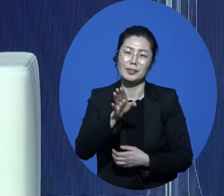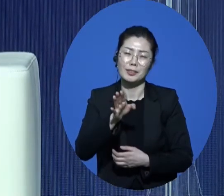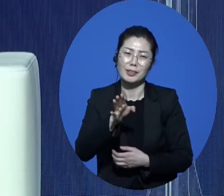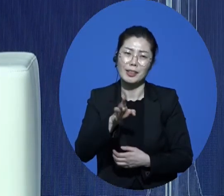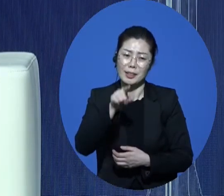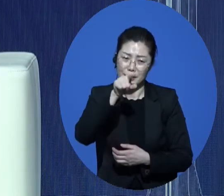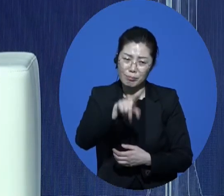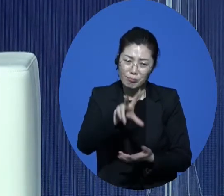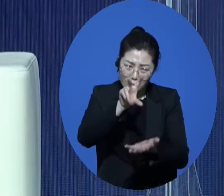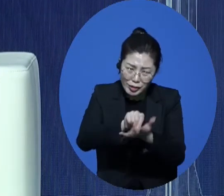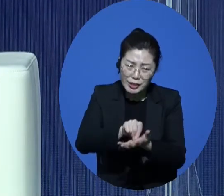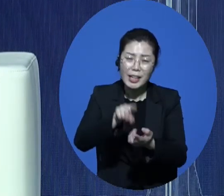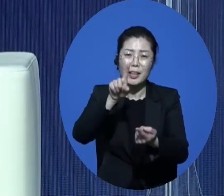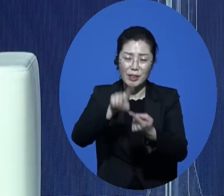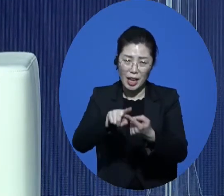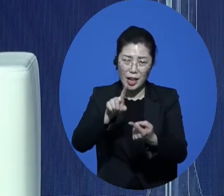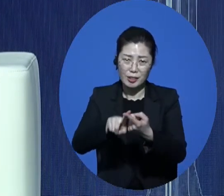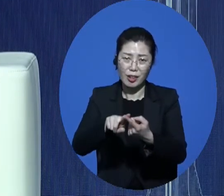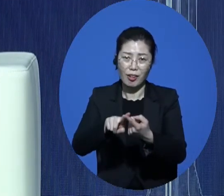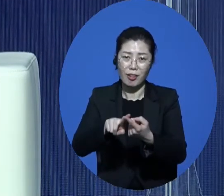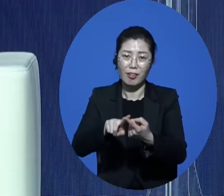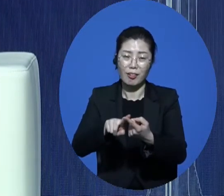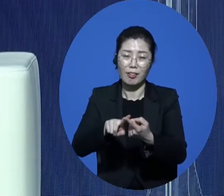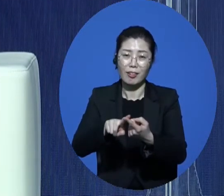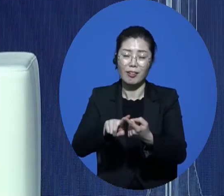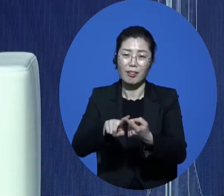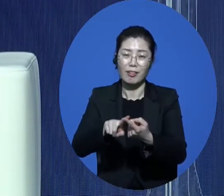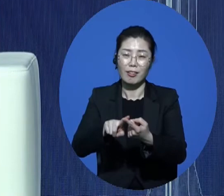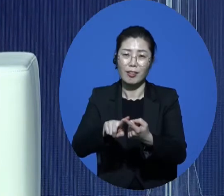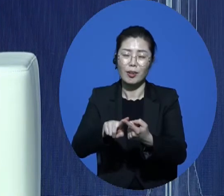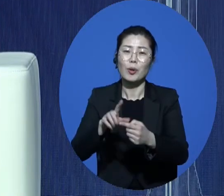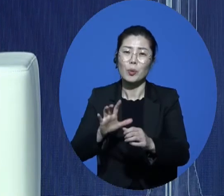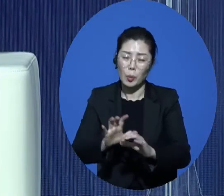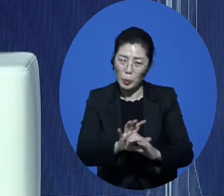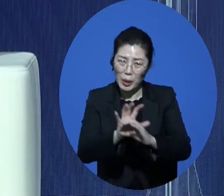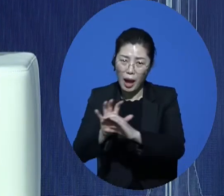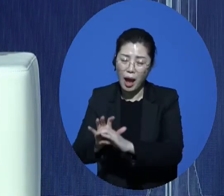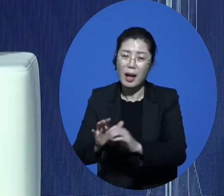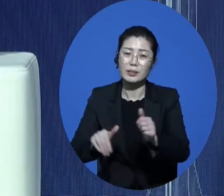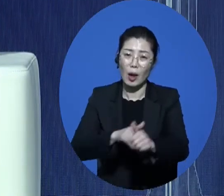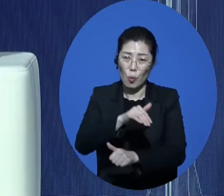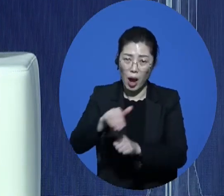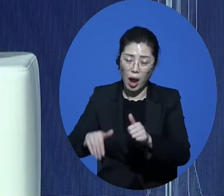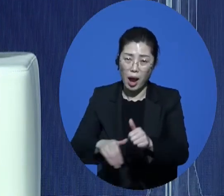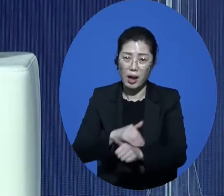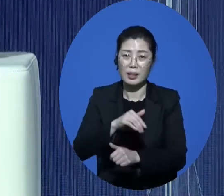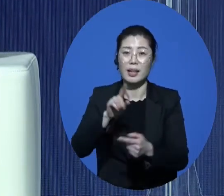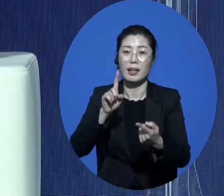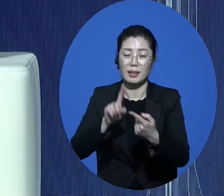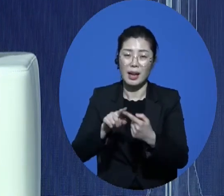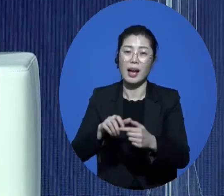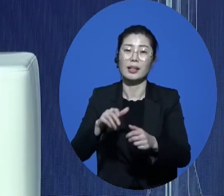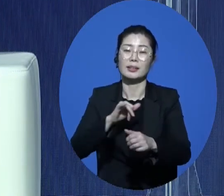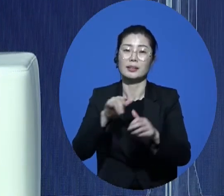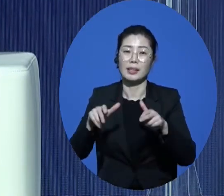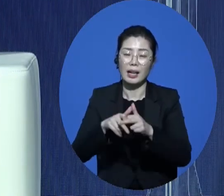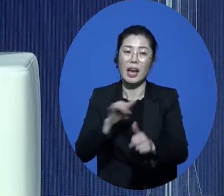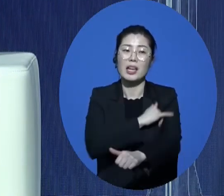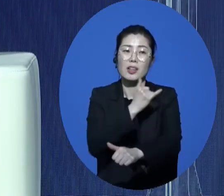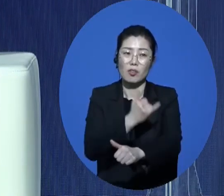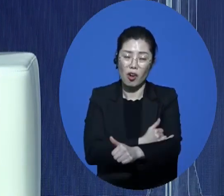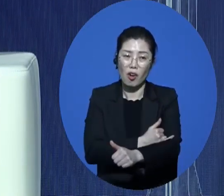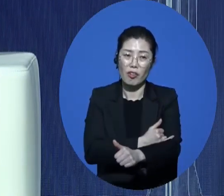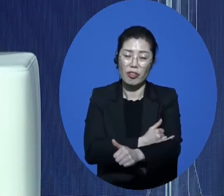현장에서 발생되어지고 있는 이 코로나19 팬데믹 상황에서의 장애 인권 침해의 실태에